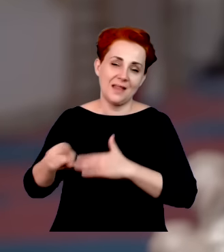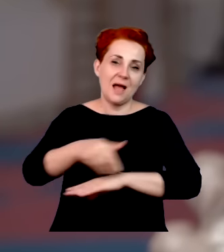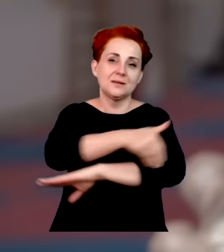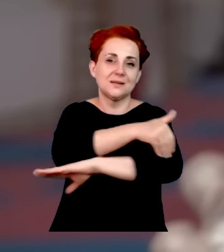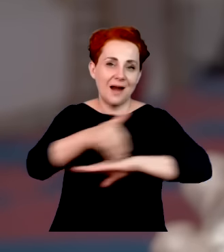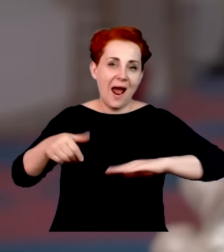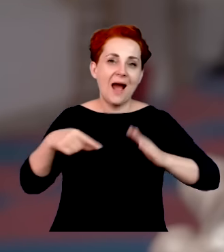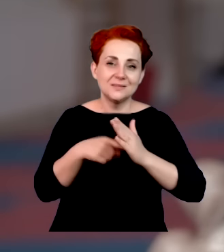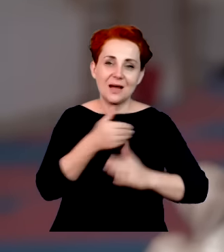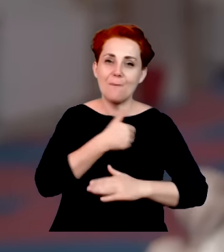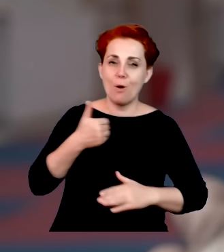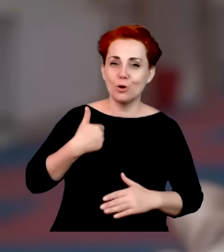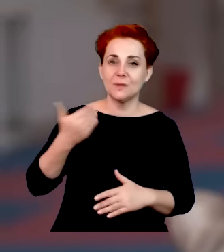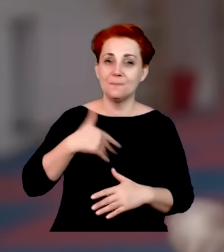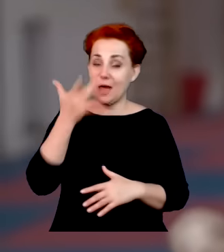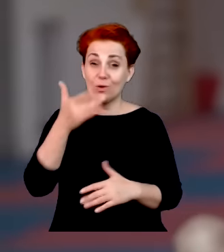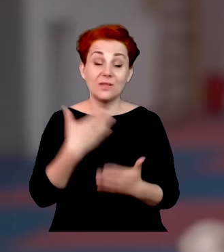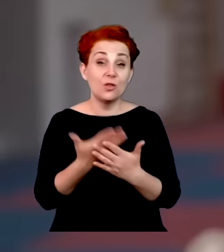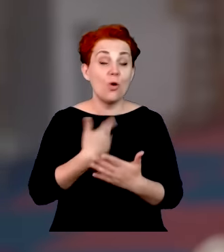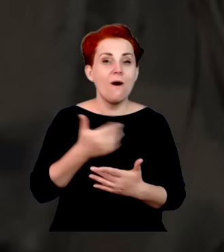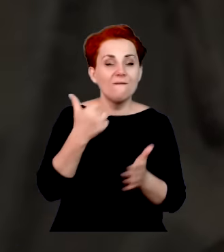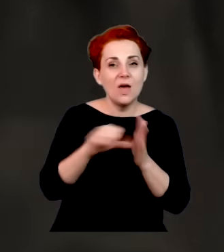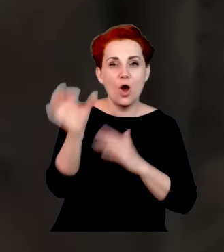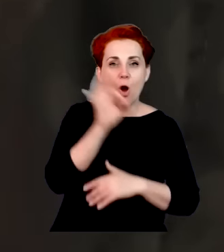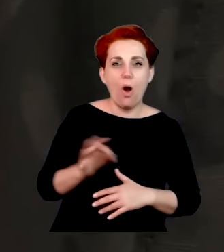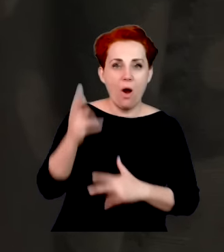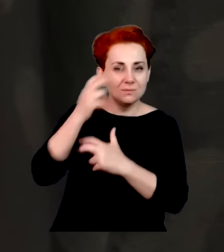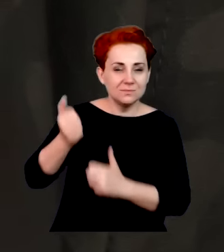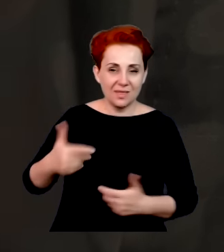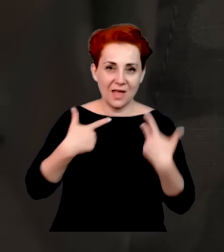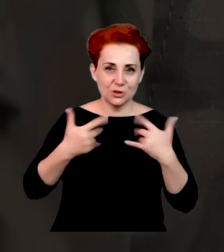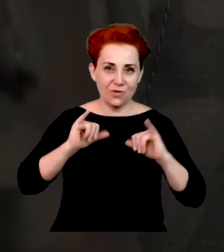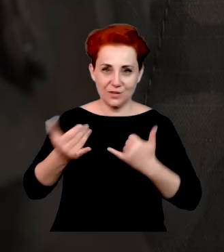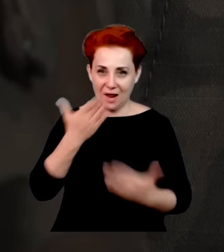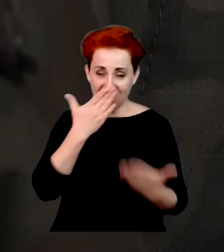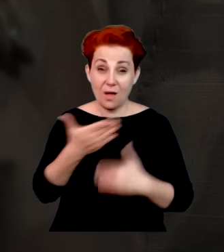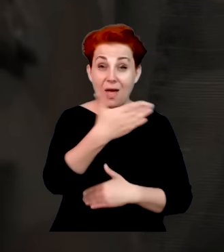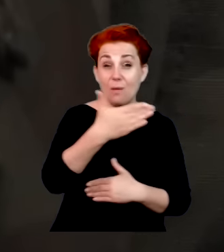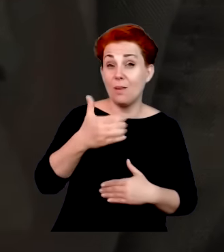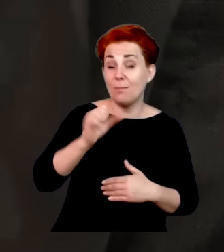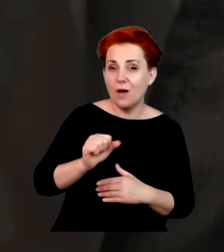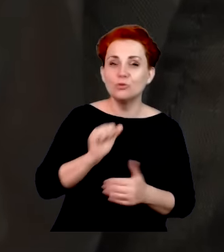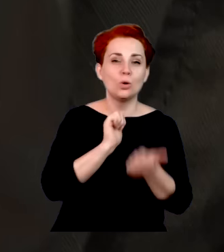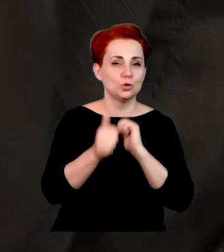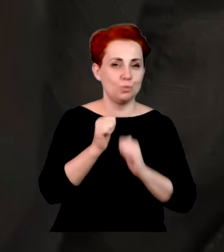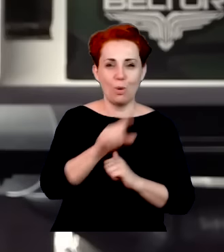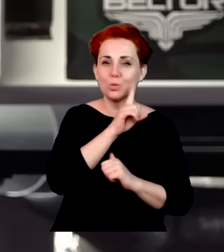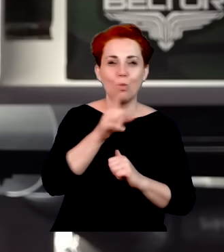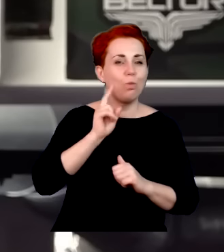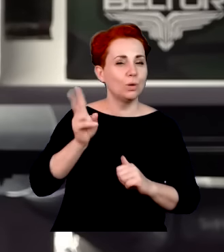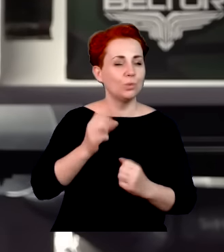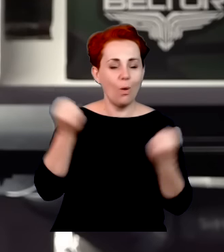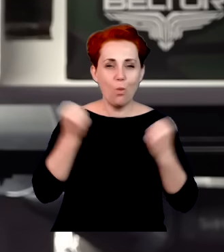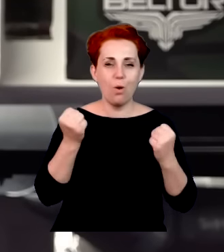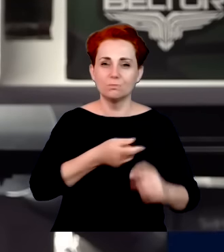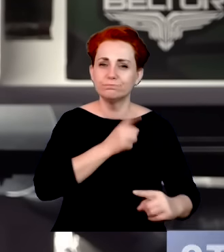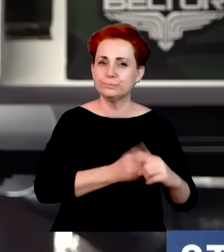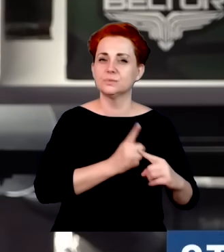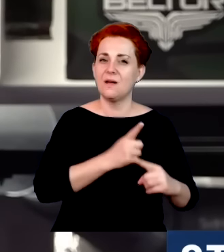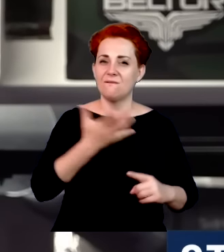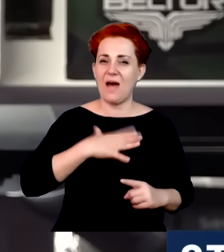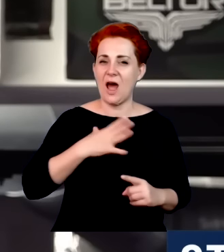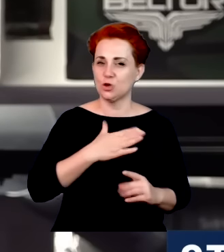To wyjątkowa okazja, aby zobaczyć wojskowe wyszkolenie na żywo. MMA to sport lubiany przez ludzi o konserwatywnych wartościach. Od młodych lat